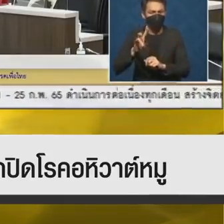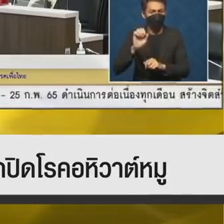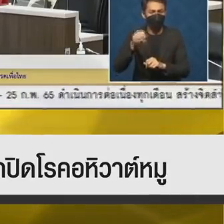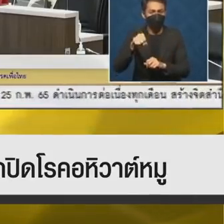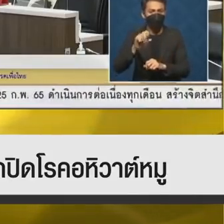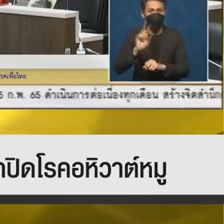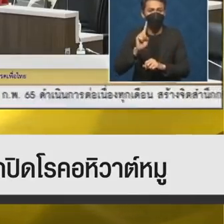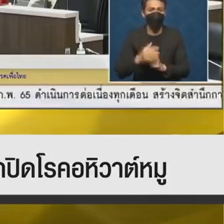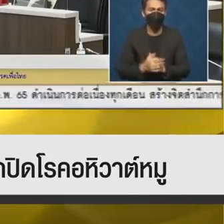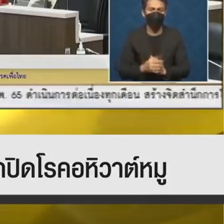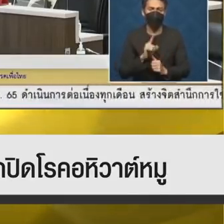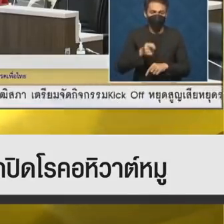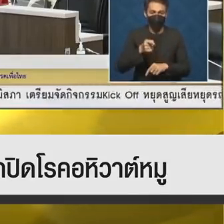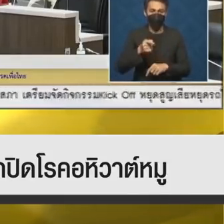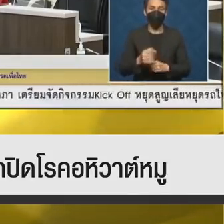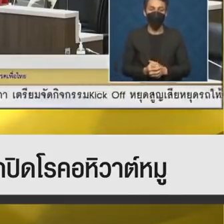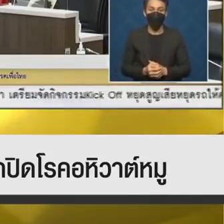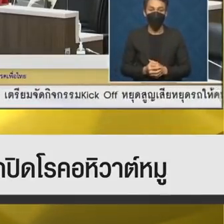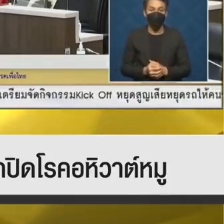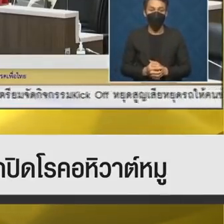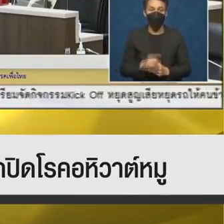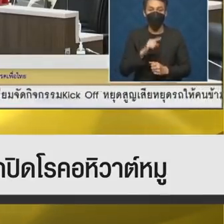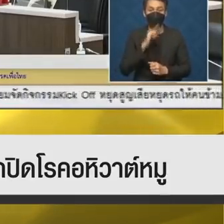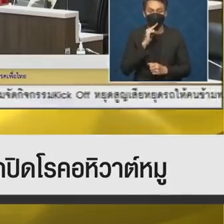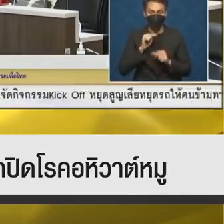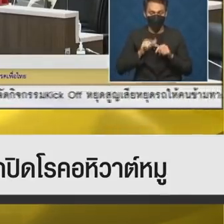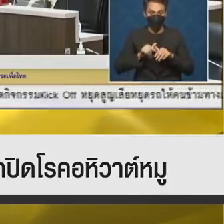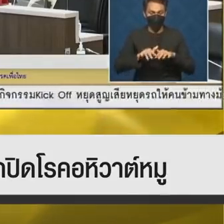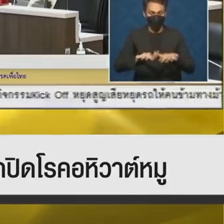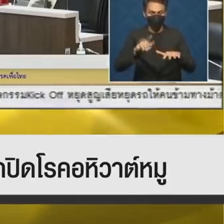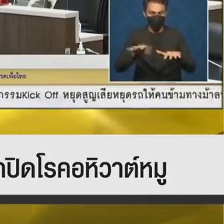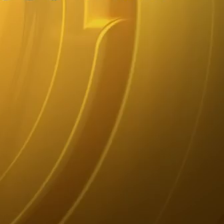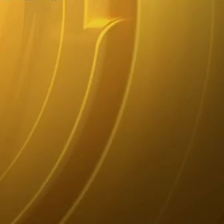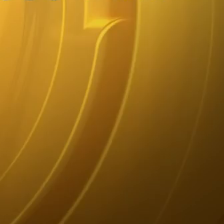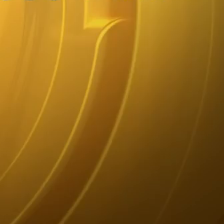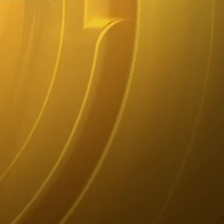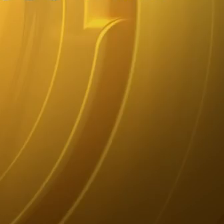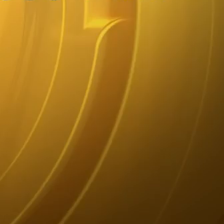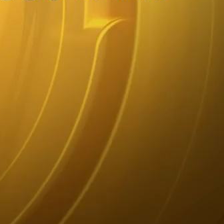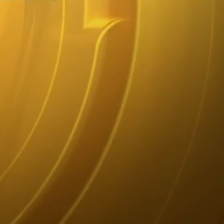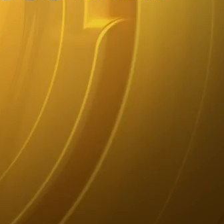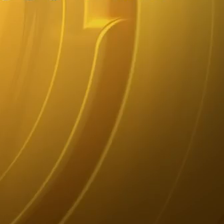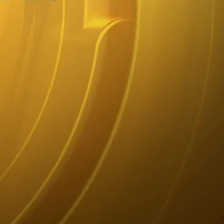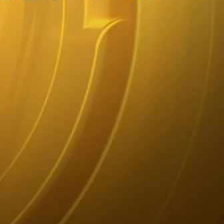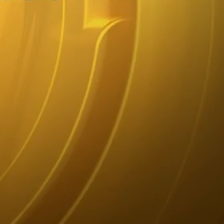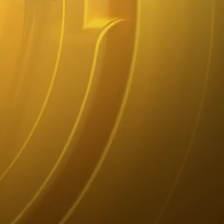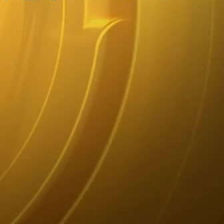ทยๆฮะ เอาล่ะ